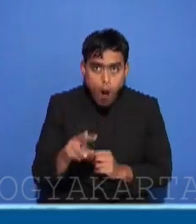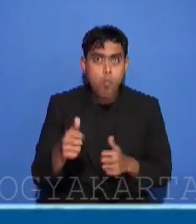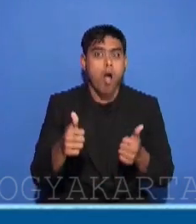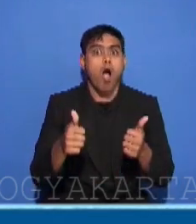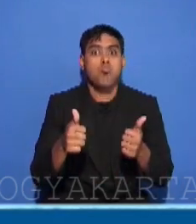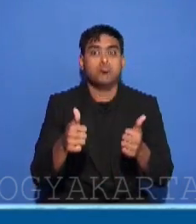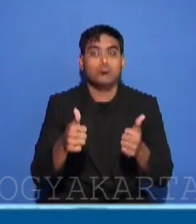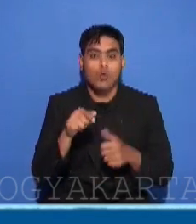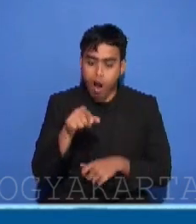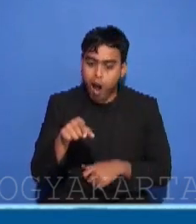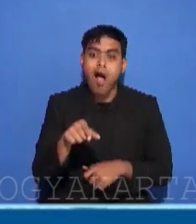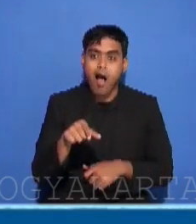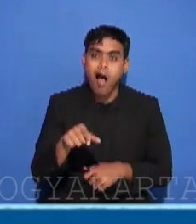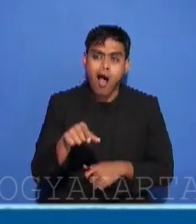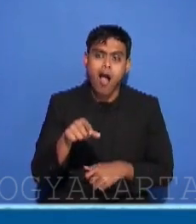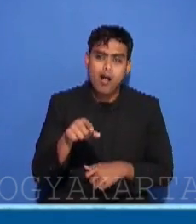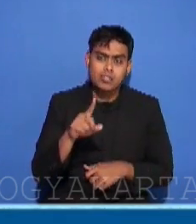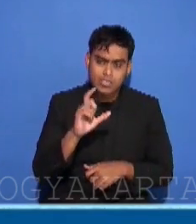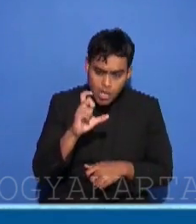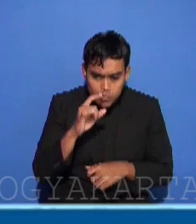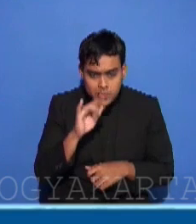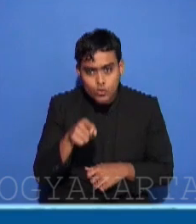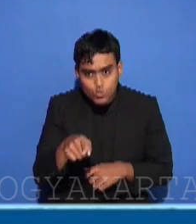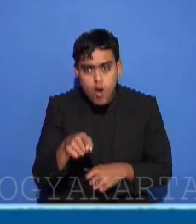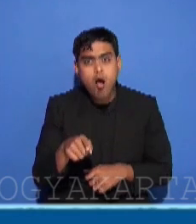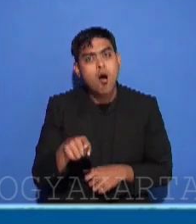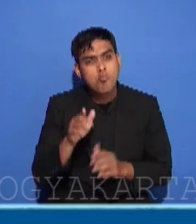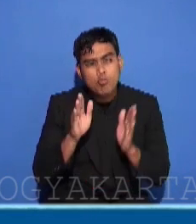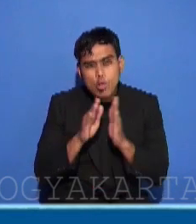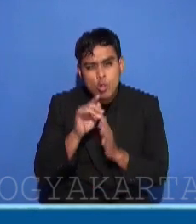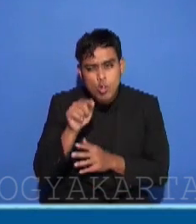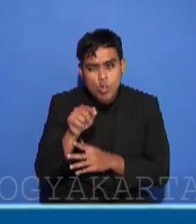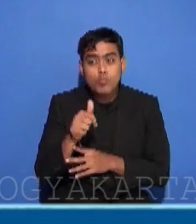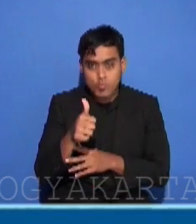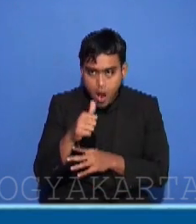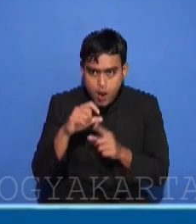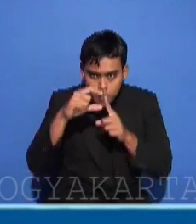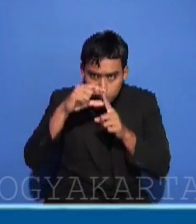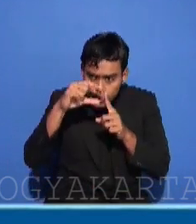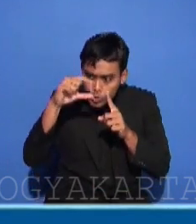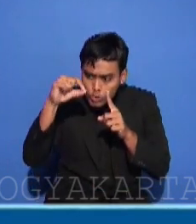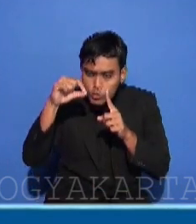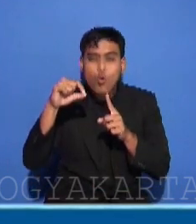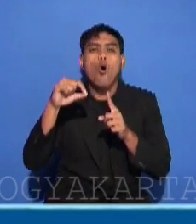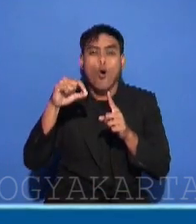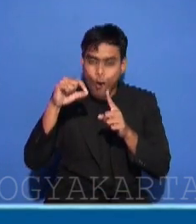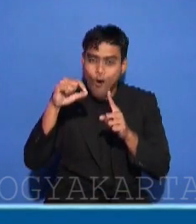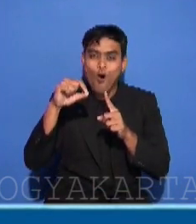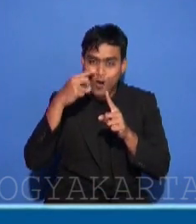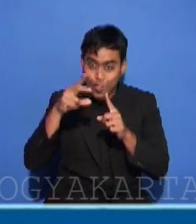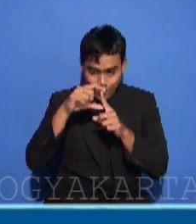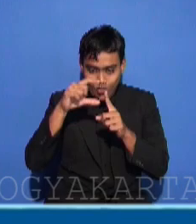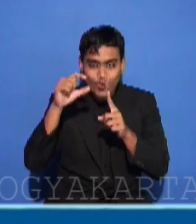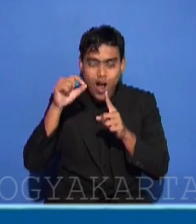pirmin menika gadhah ciri mirunggan, ronipun langkung alit kanthi cakrik bunder lan lancip ing pucukipun. Wetipun gadhah